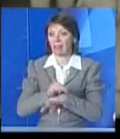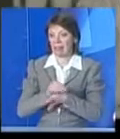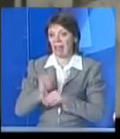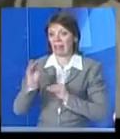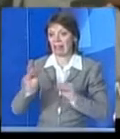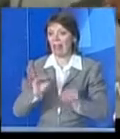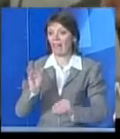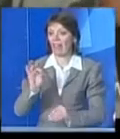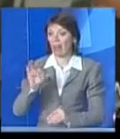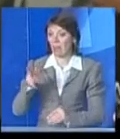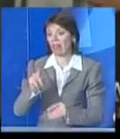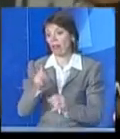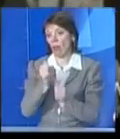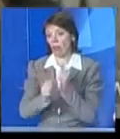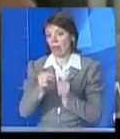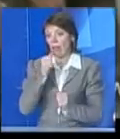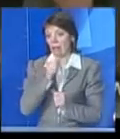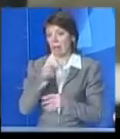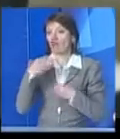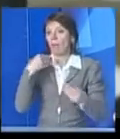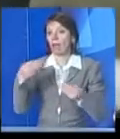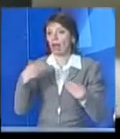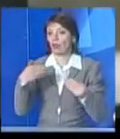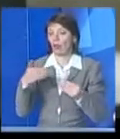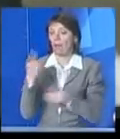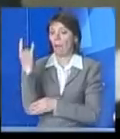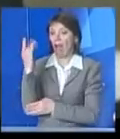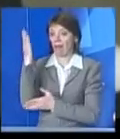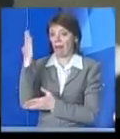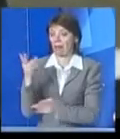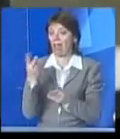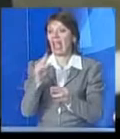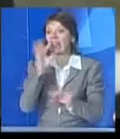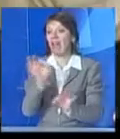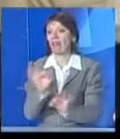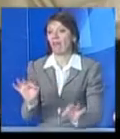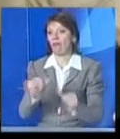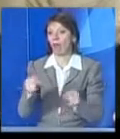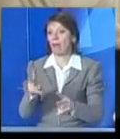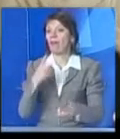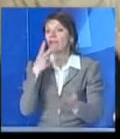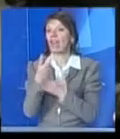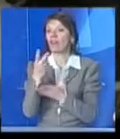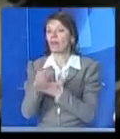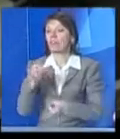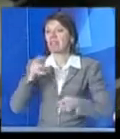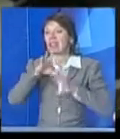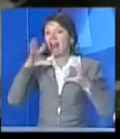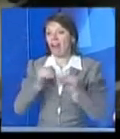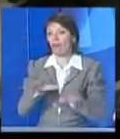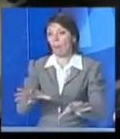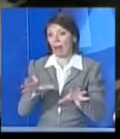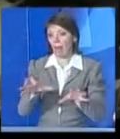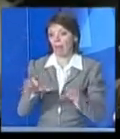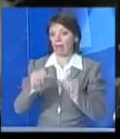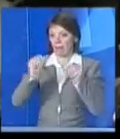І справді, ні для кого не секрет, що пластикові манекени з ідеальними формами, котрі використовуються у бутіках, відображають загальноприйняті канони